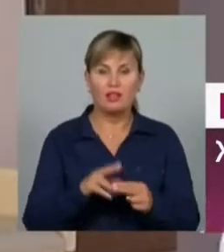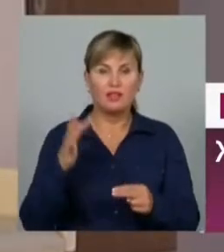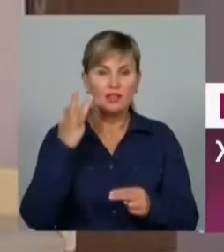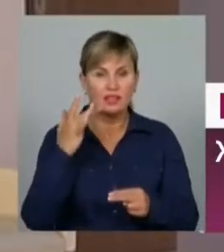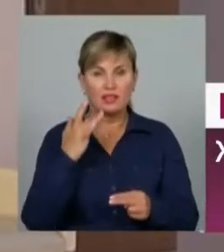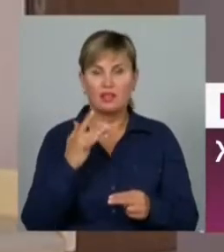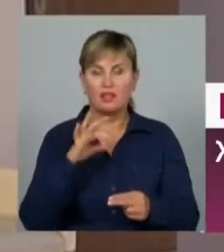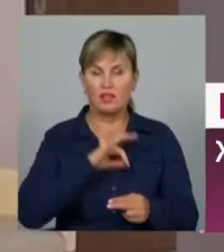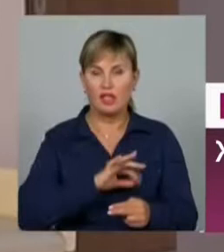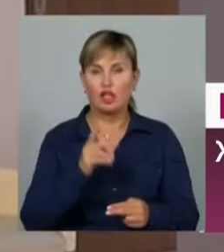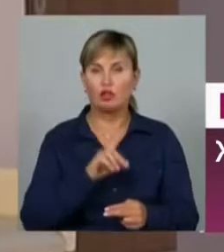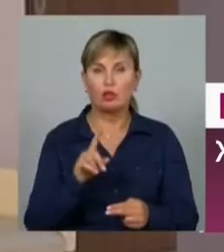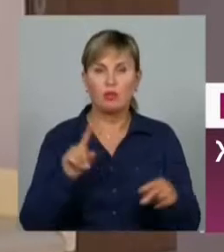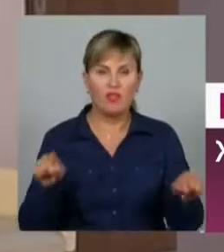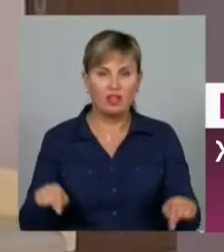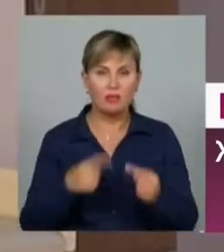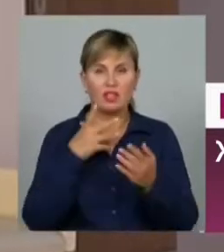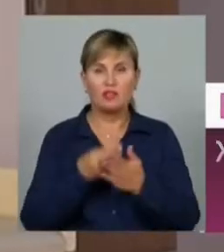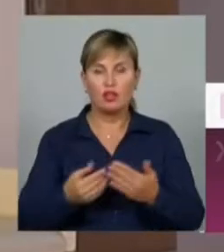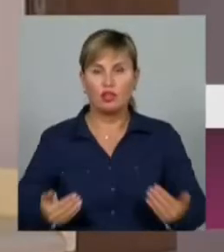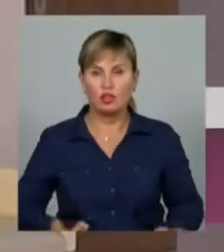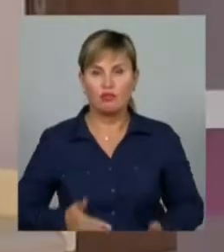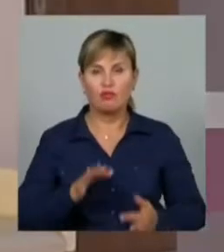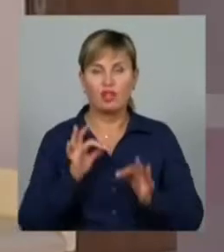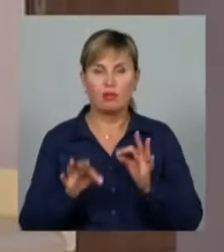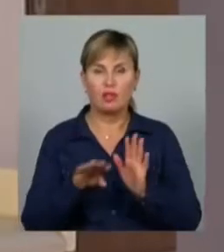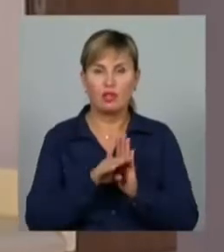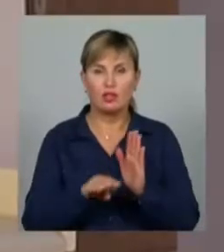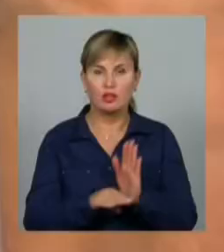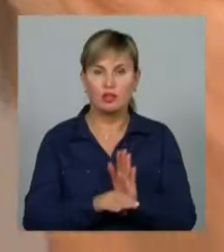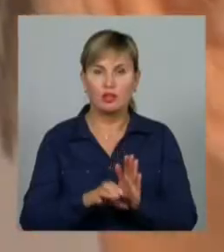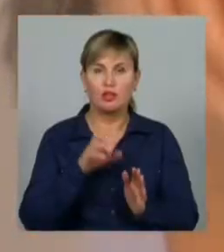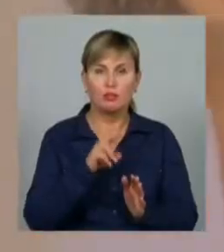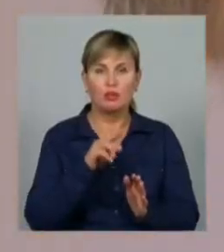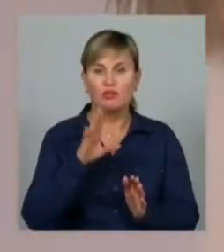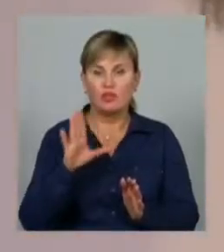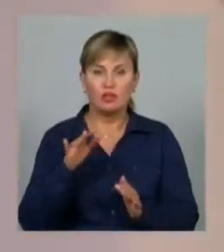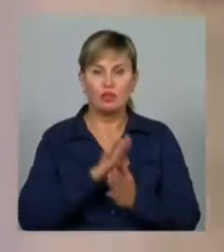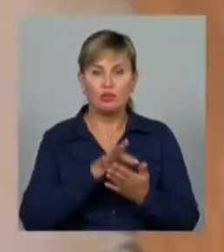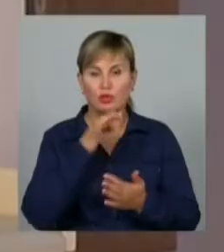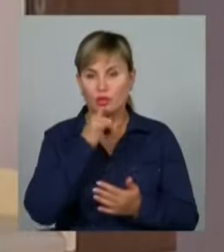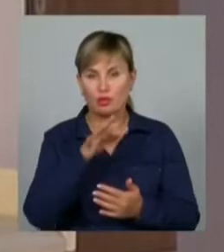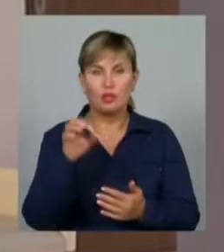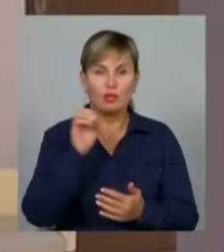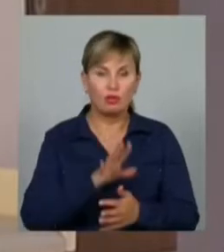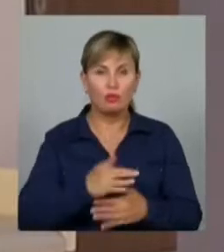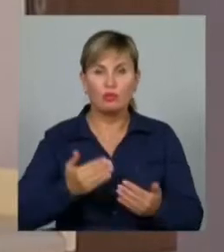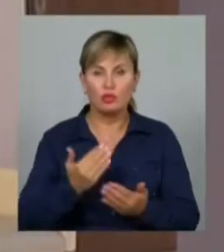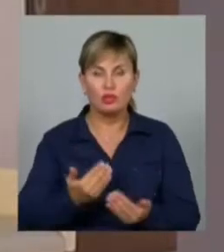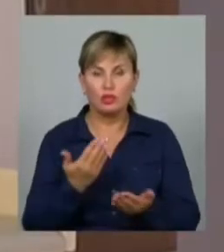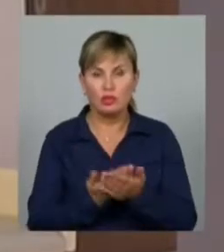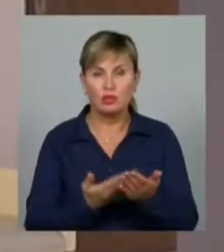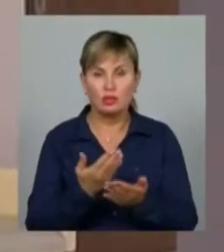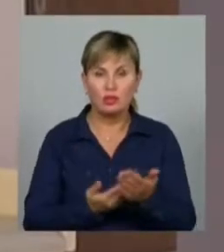альтернатива для того чтобы возобновить свою жизнь в нормальном режиме про спутник we ничего не могу сказать но в европе жителям рекомендуют а